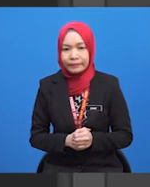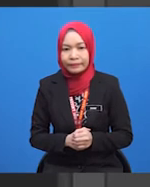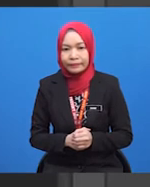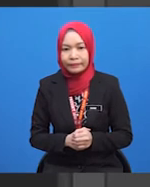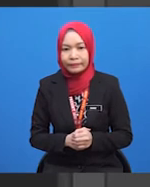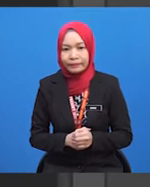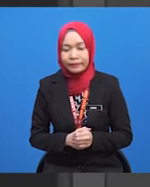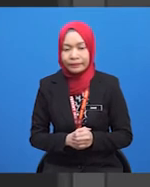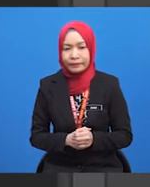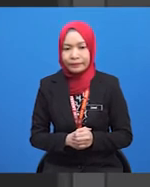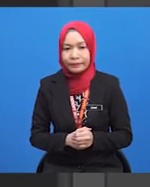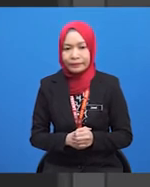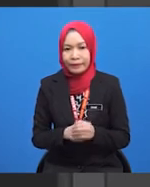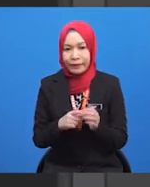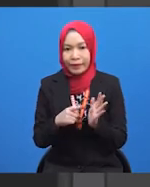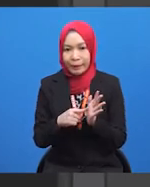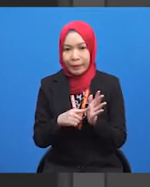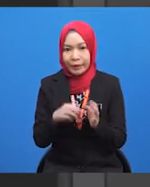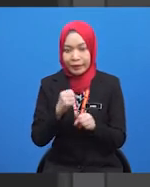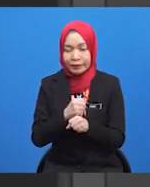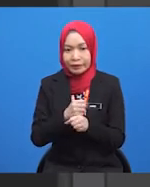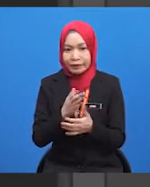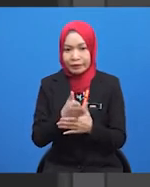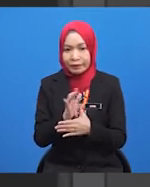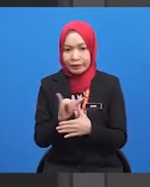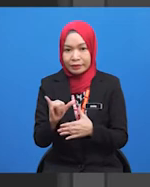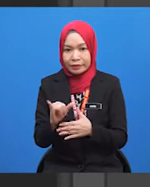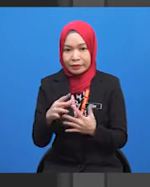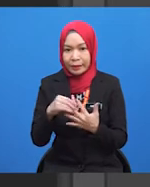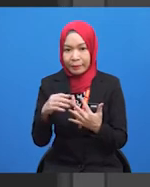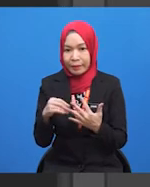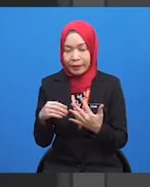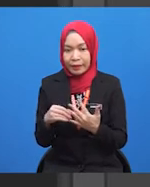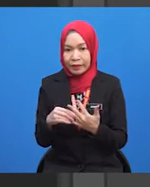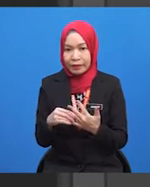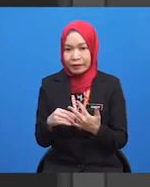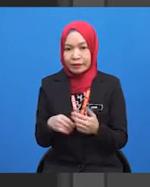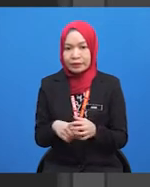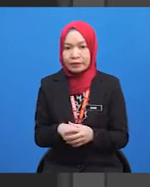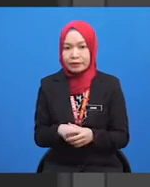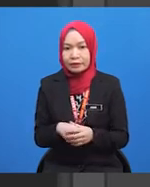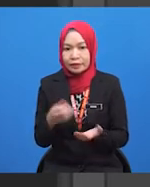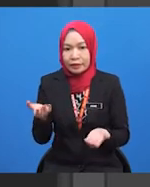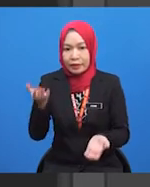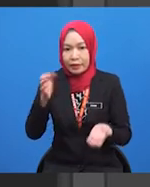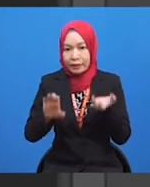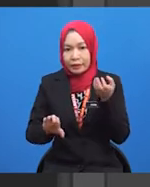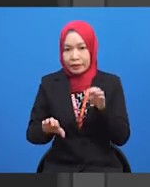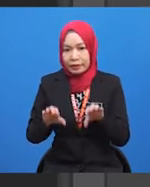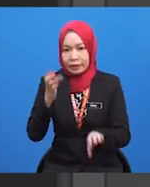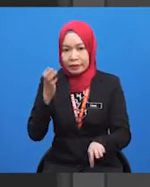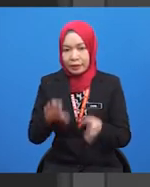Paparan kerja seterusnya, pilih Adjustment, kemudian